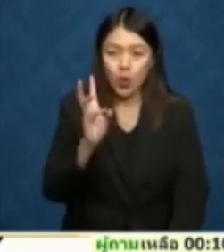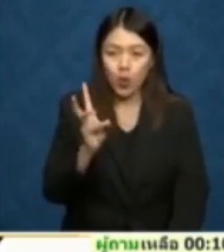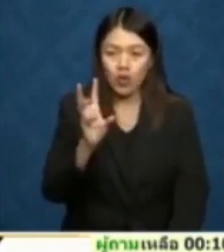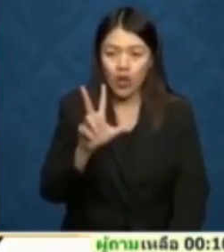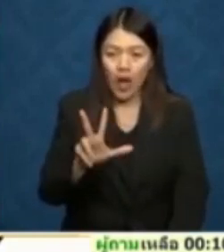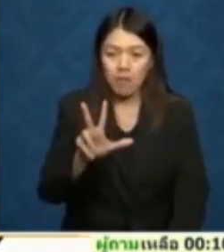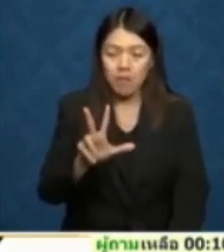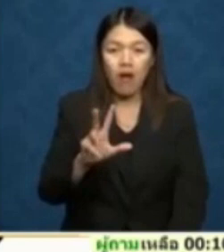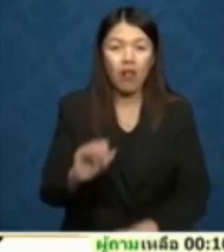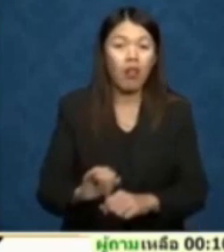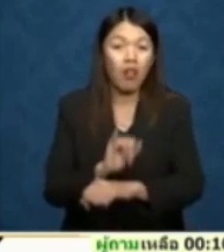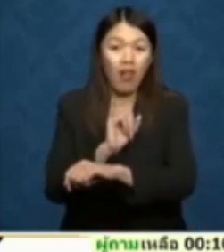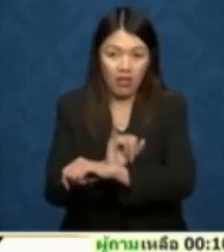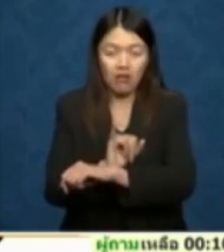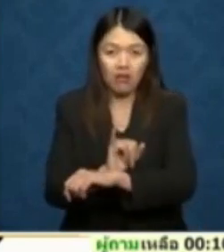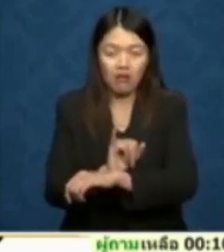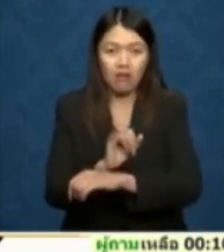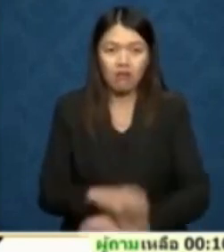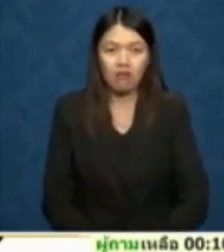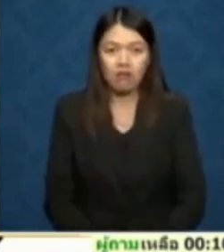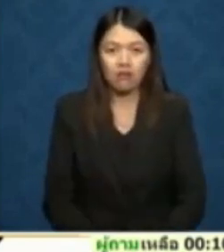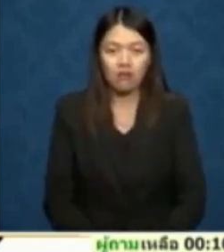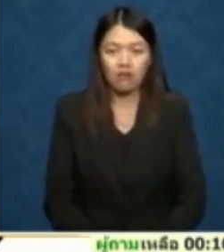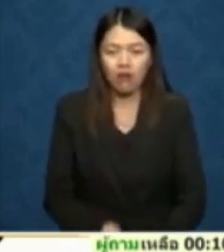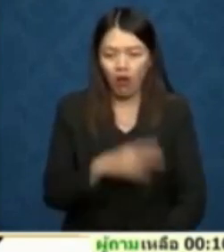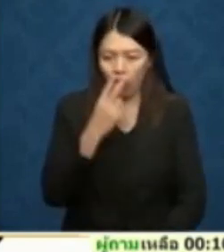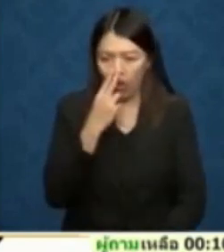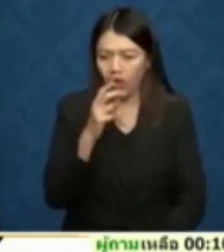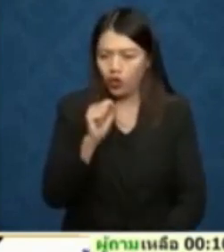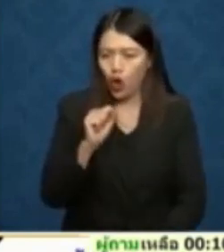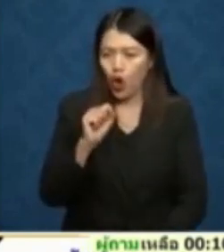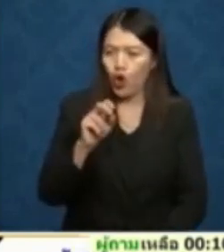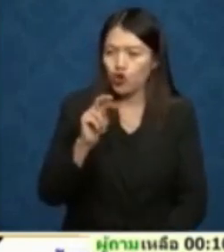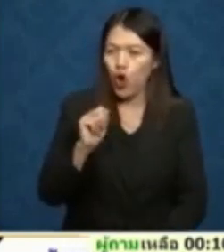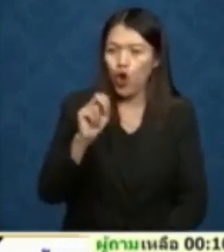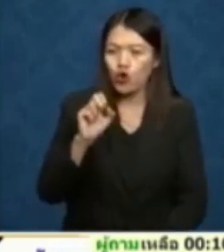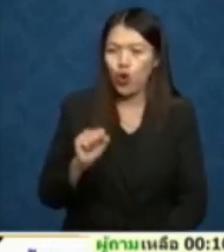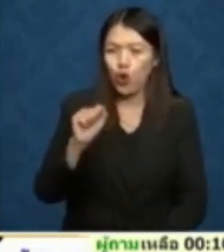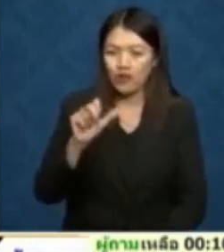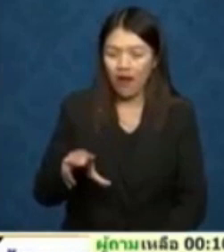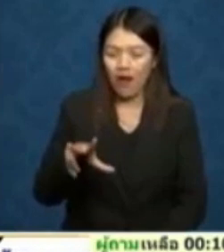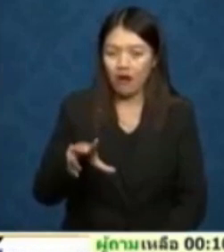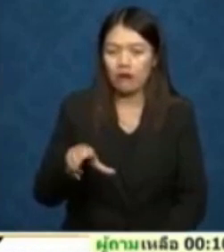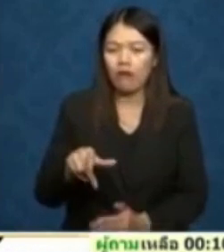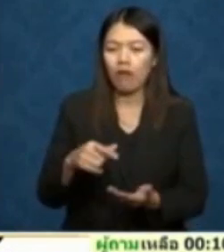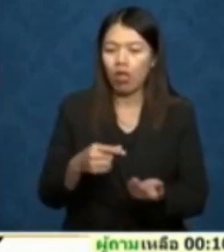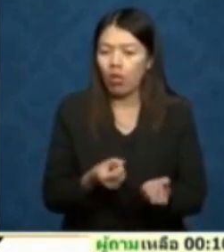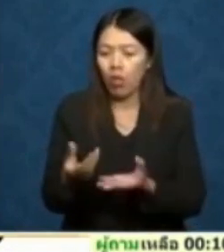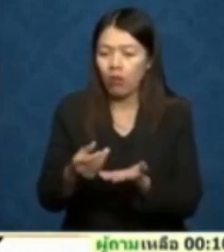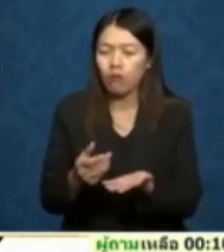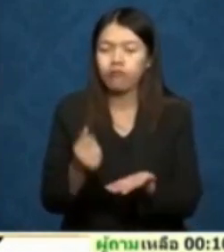63ไร่แต่พบว่ามีนศ3ที่ออกเกินจำนวน